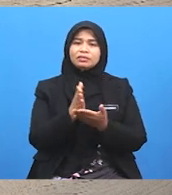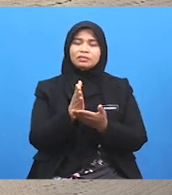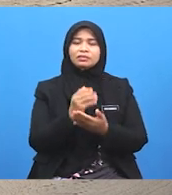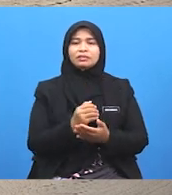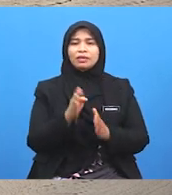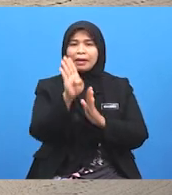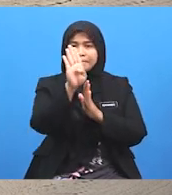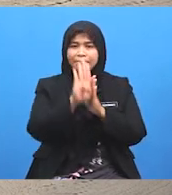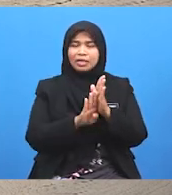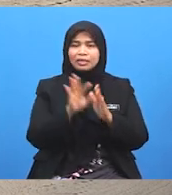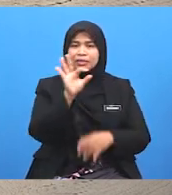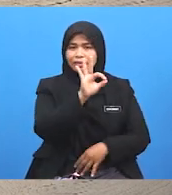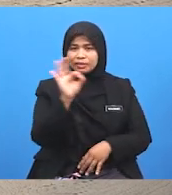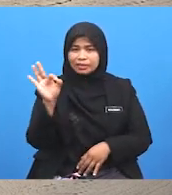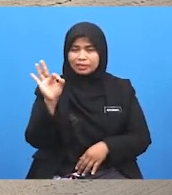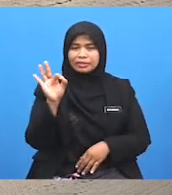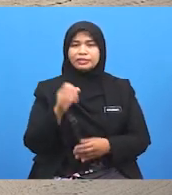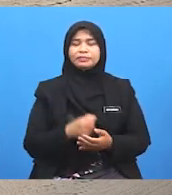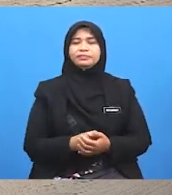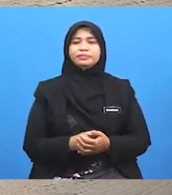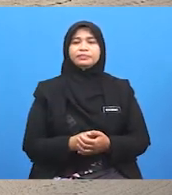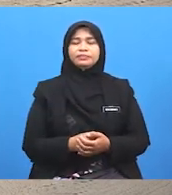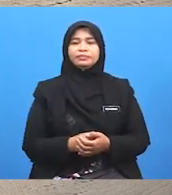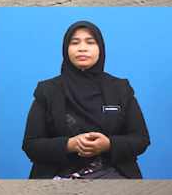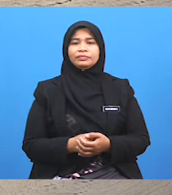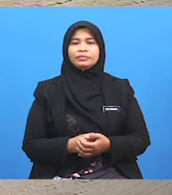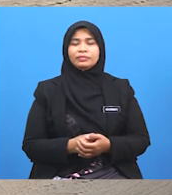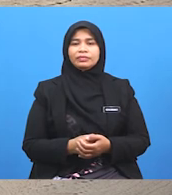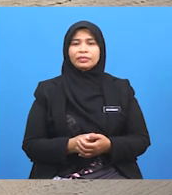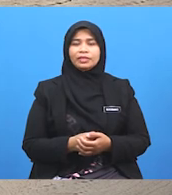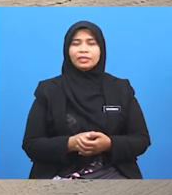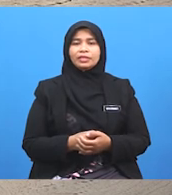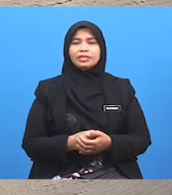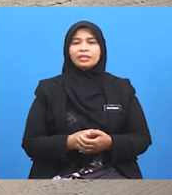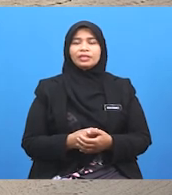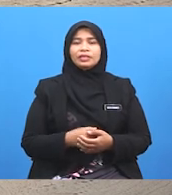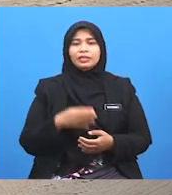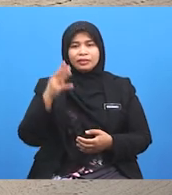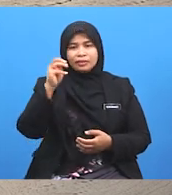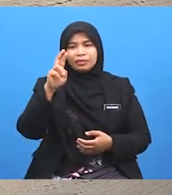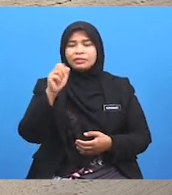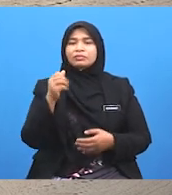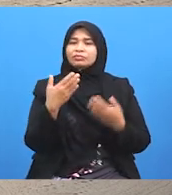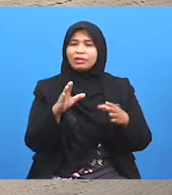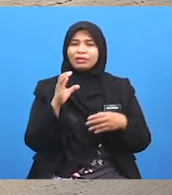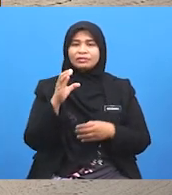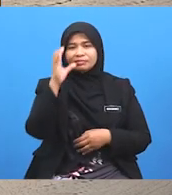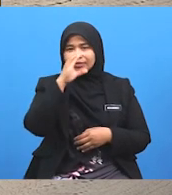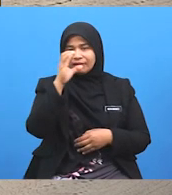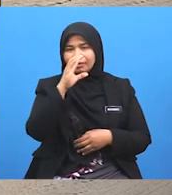Garis. Mira nak cuba tak? Cikgu, Mira sudah cari ciri